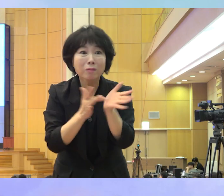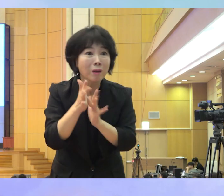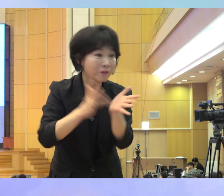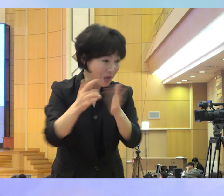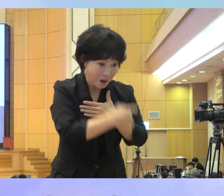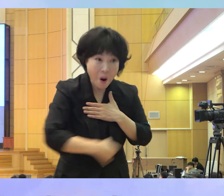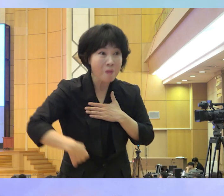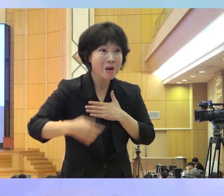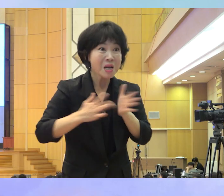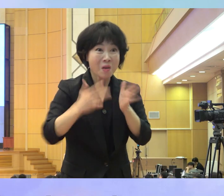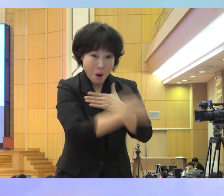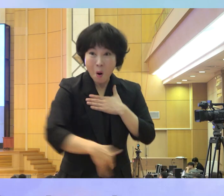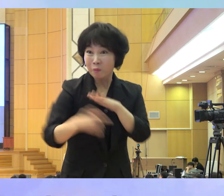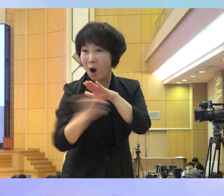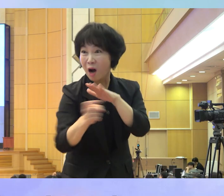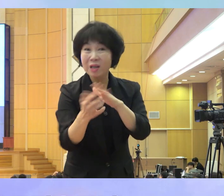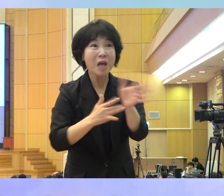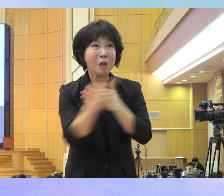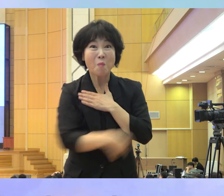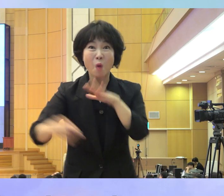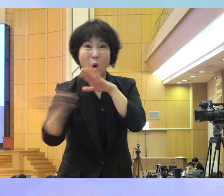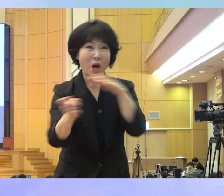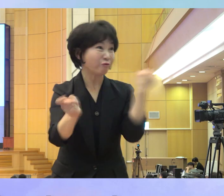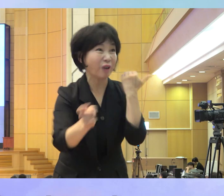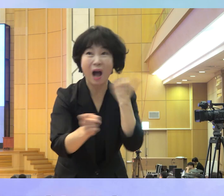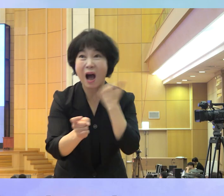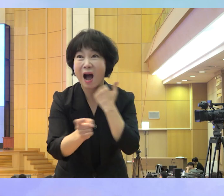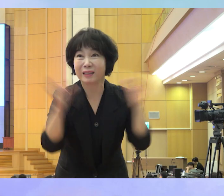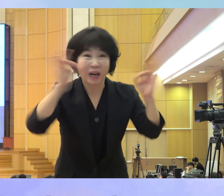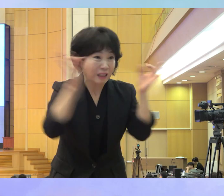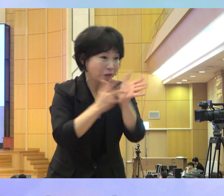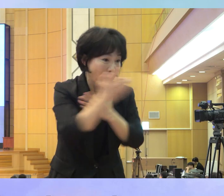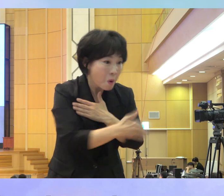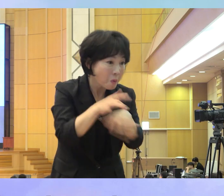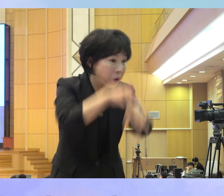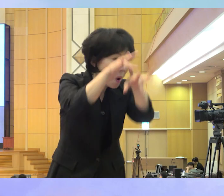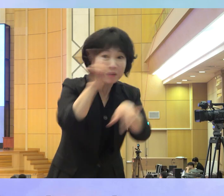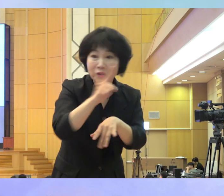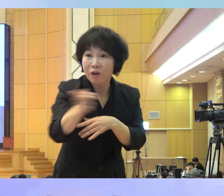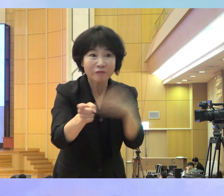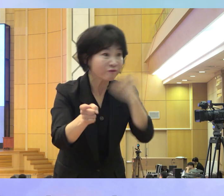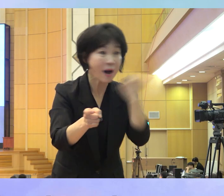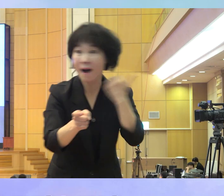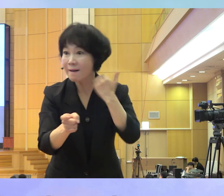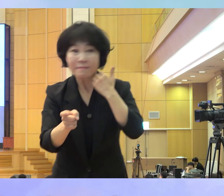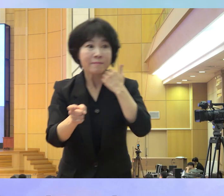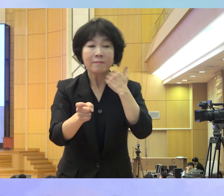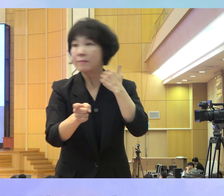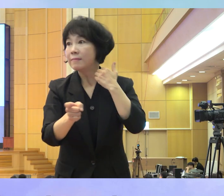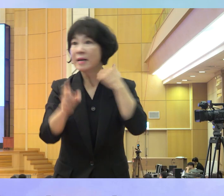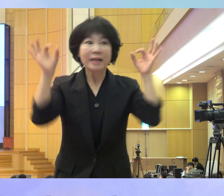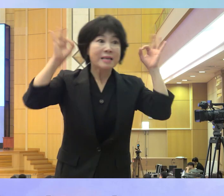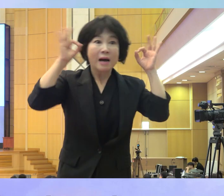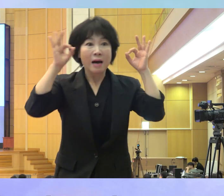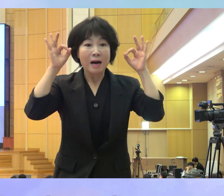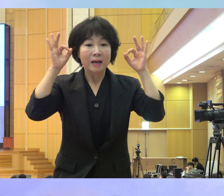누가 세상에 우리 예수님 시체를 훔쳐간 거야 도대체. 막 그랬더니 천사가 말하기를 빨리